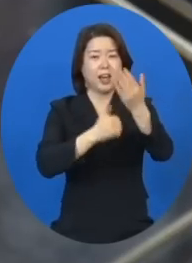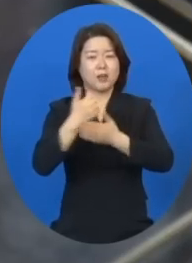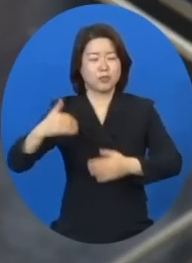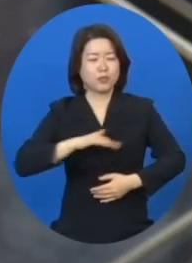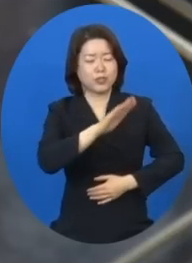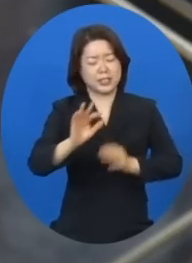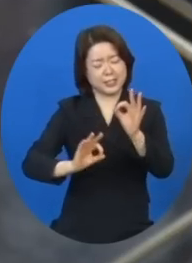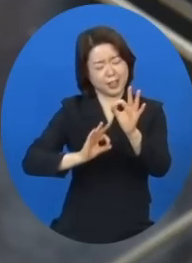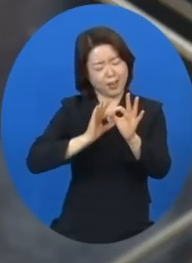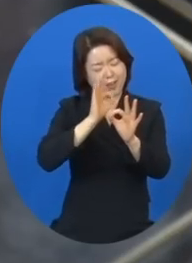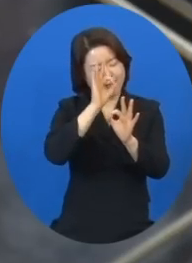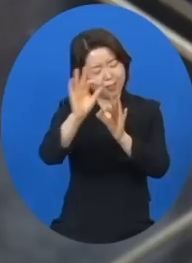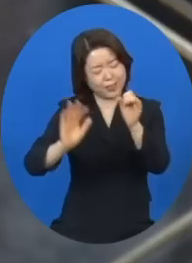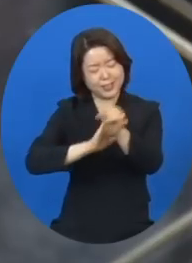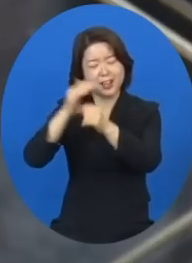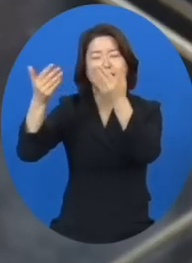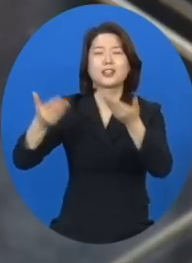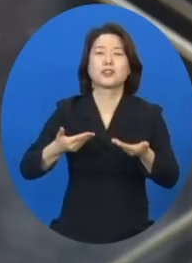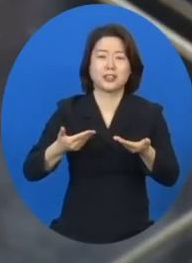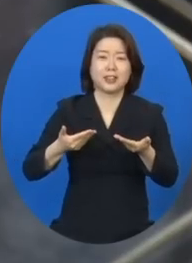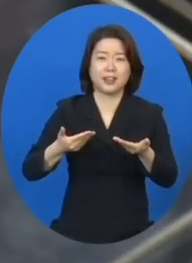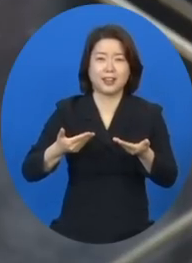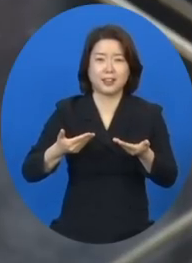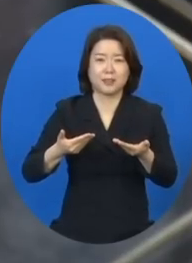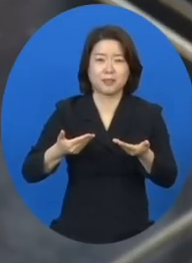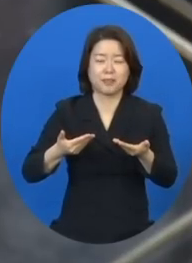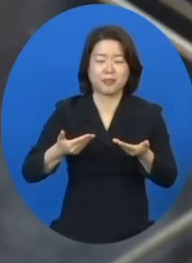하나님은 우리를 영원히 사랑하신다.